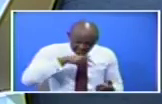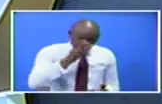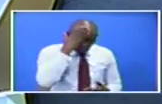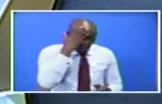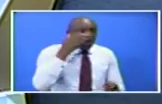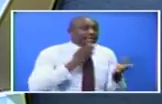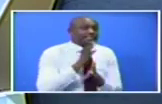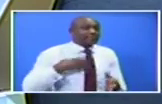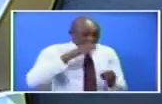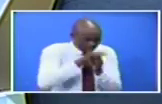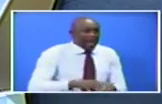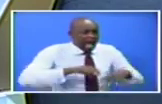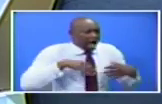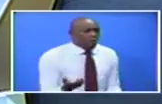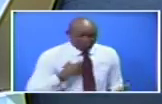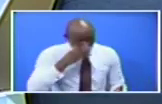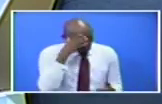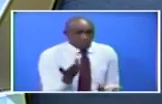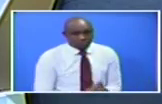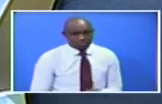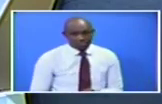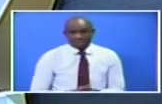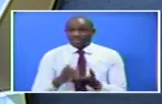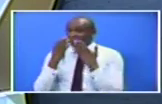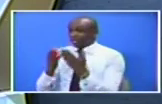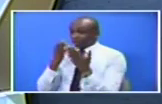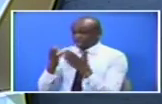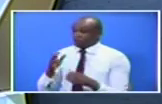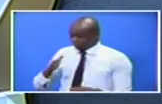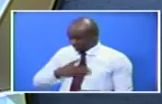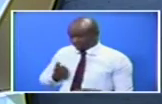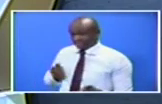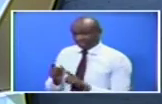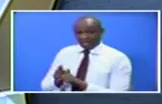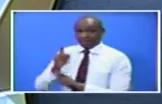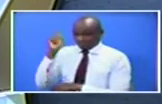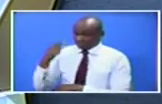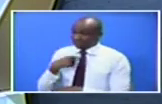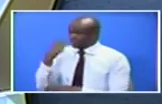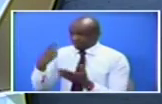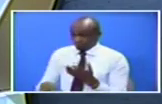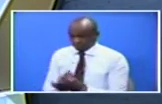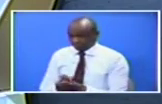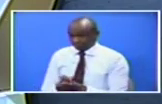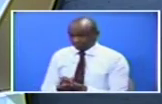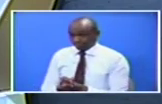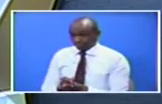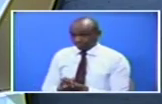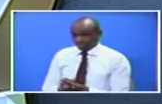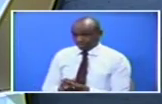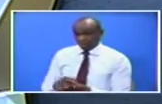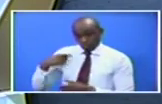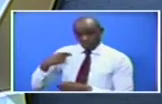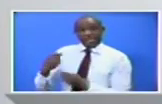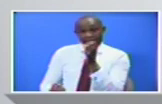zangu zinakiukwa? Asante sana dadangu. Kitu ya kwanza ningependa kusema ni ya kwamba tulikuja na